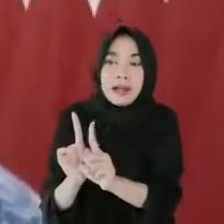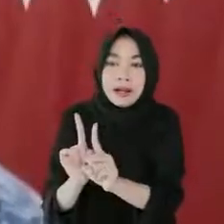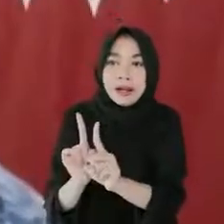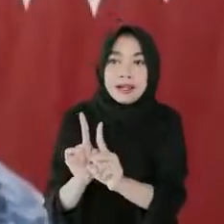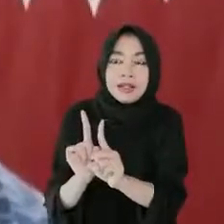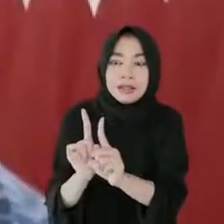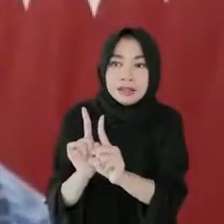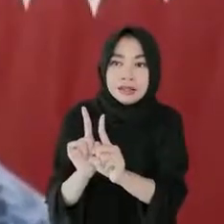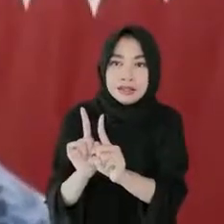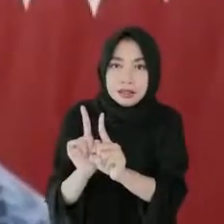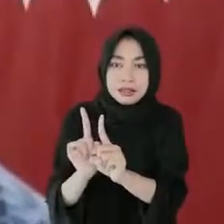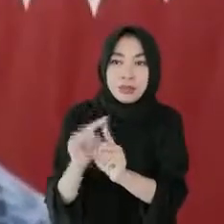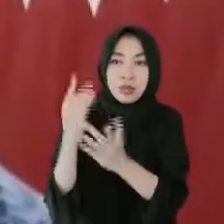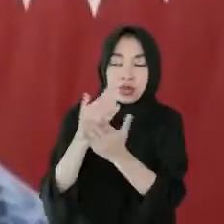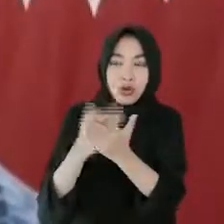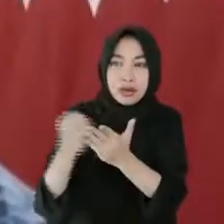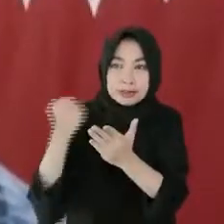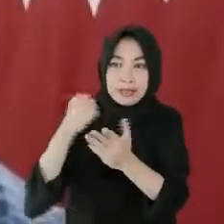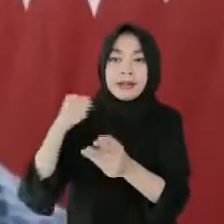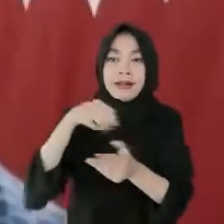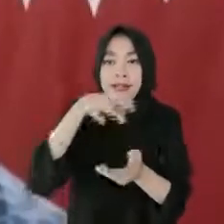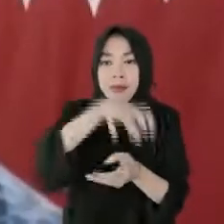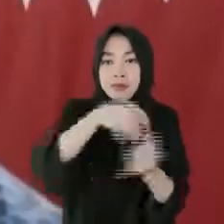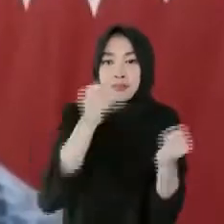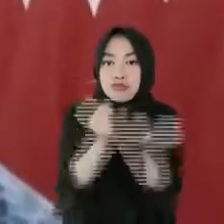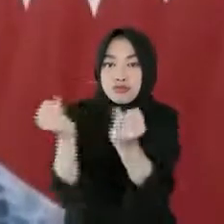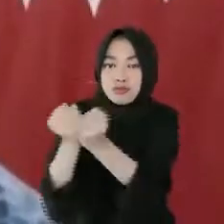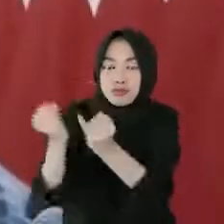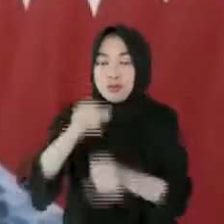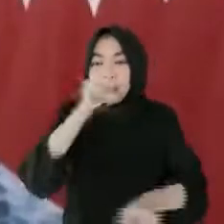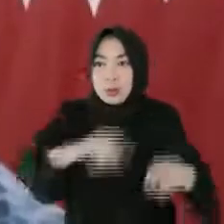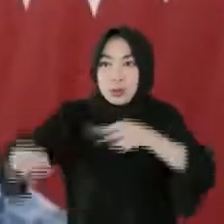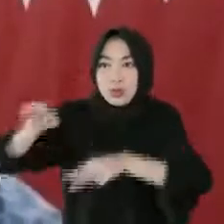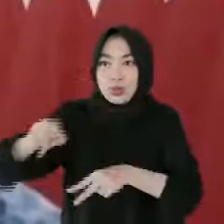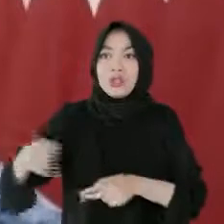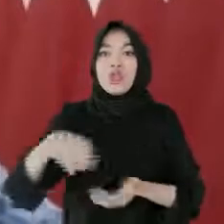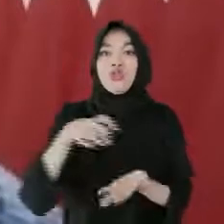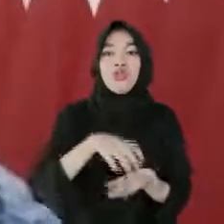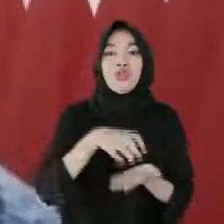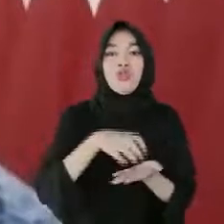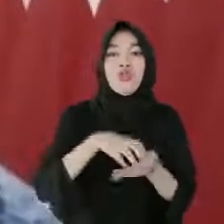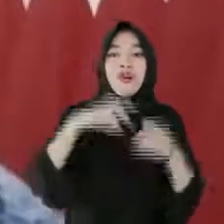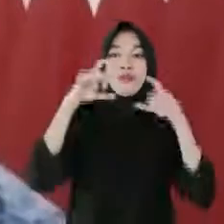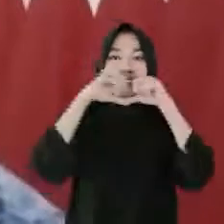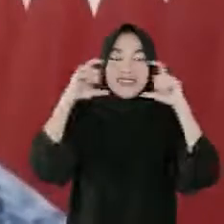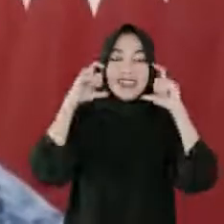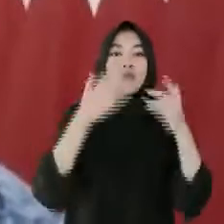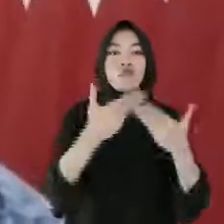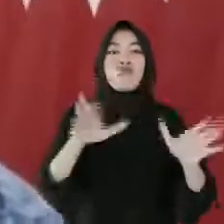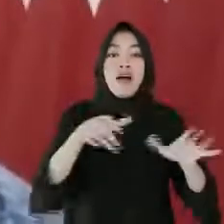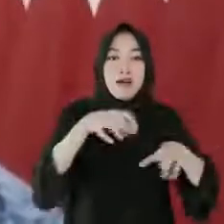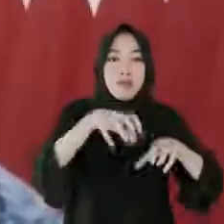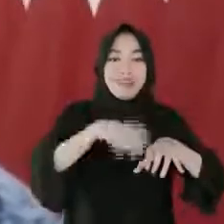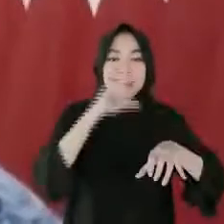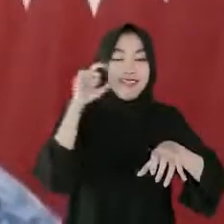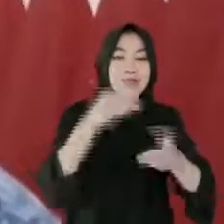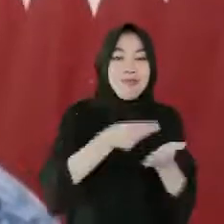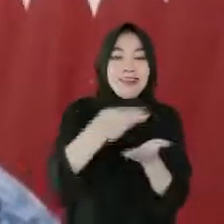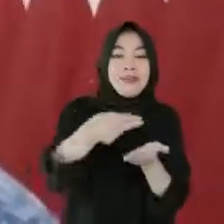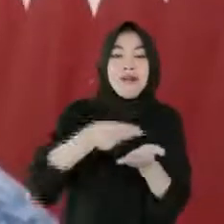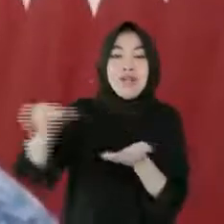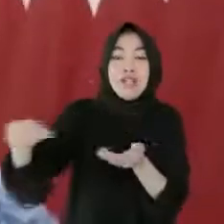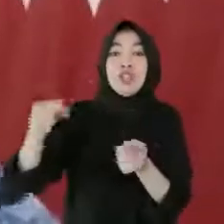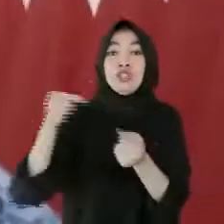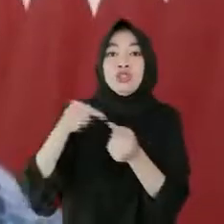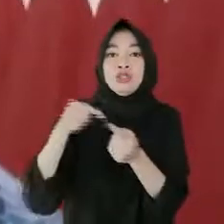resep jus protokol kesehatan di tiap venue dan juga membuka gerai masker ya di tiap venue sehingga kita berharap tidak